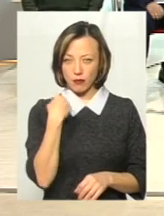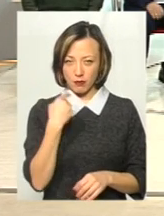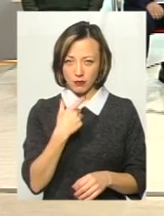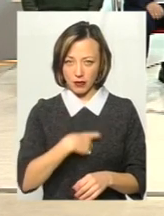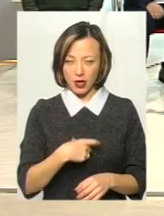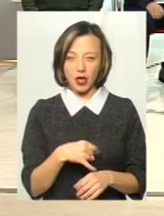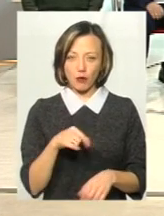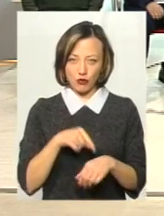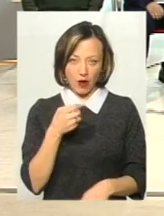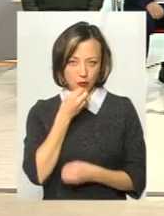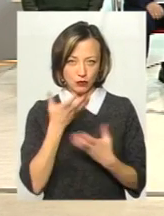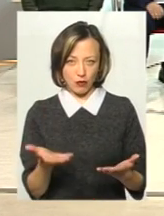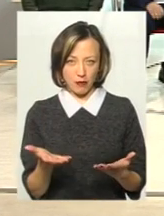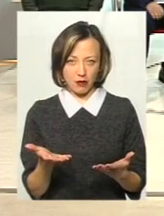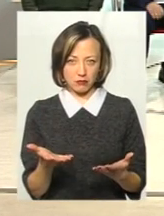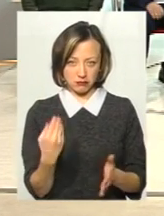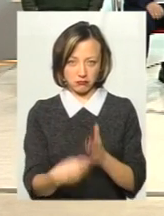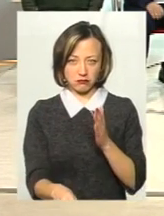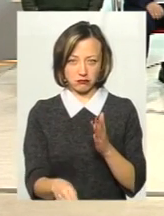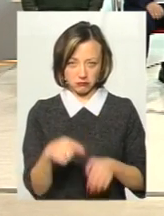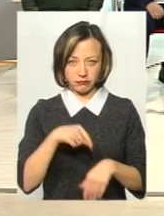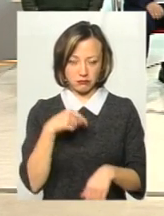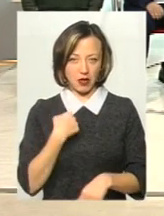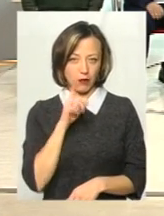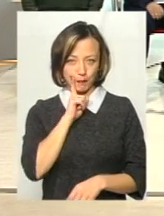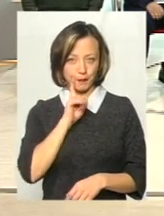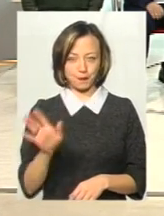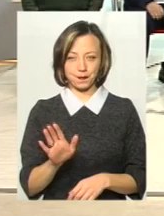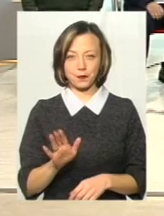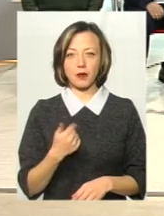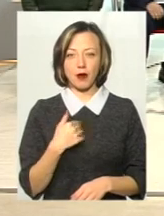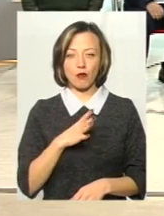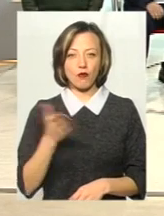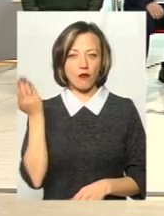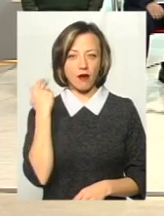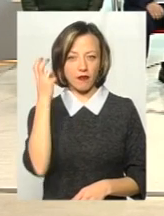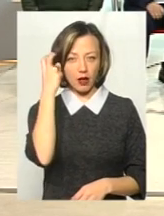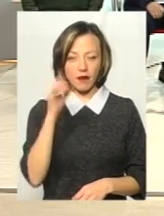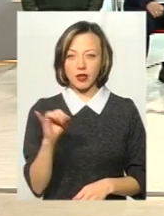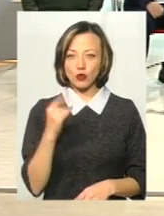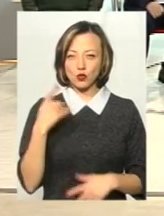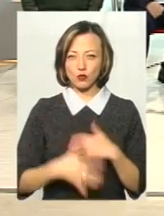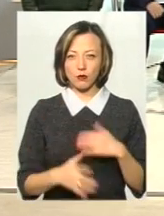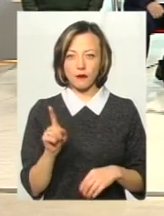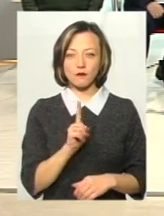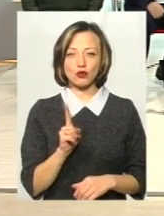почуваємося при цьому добре. Тобто я відчував дискомфорт, тому був в той час в Києві і зрозумів,